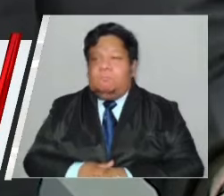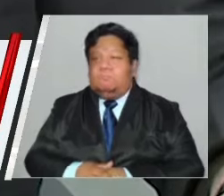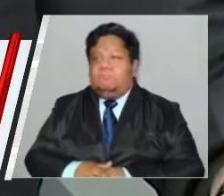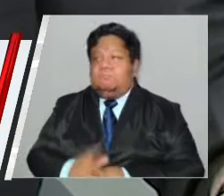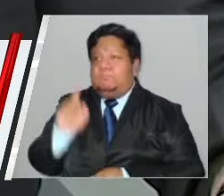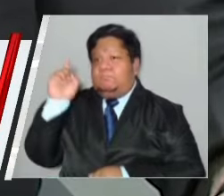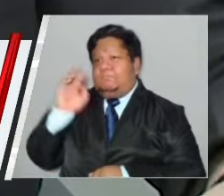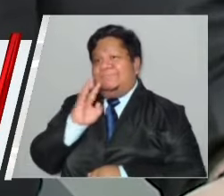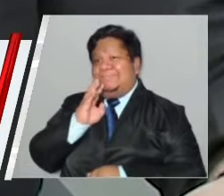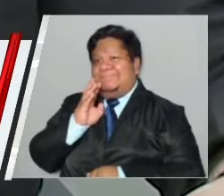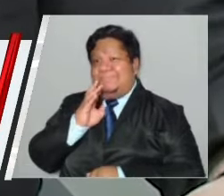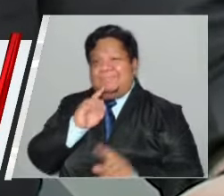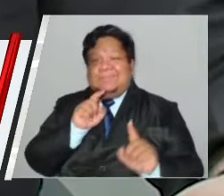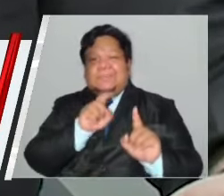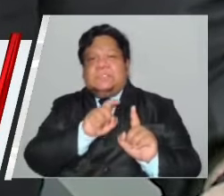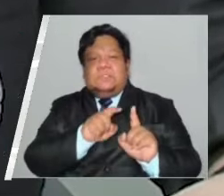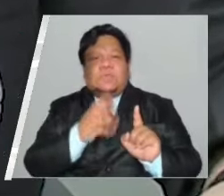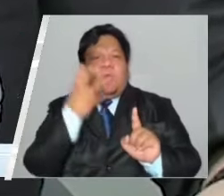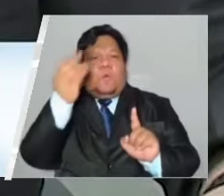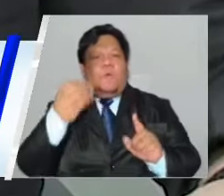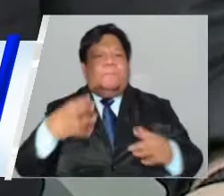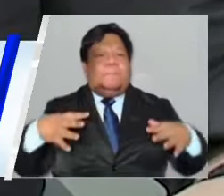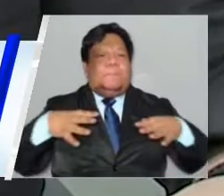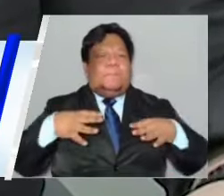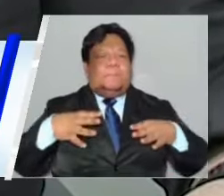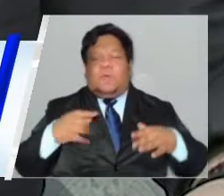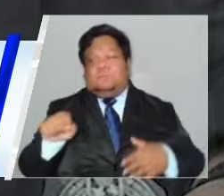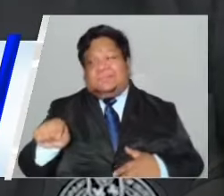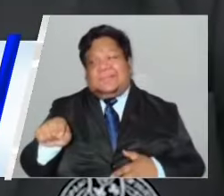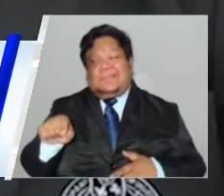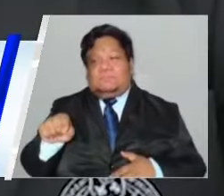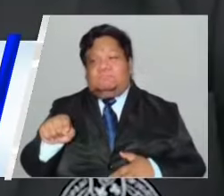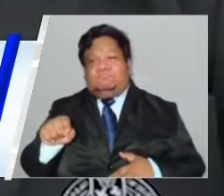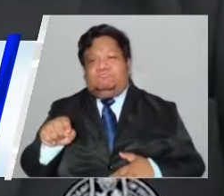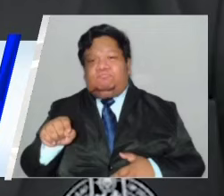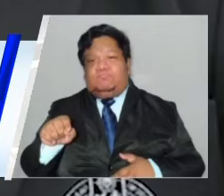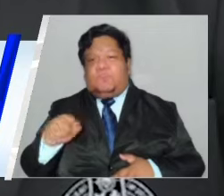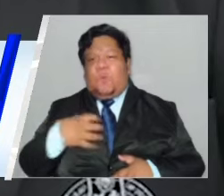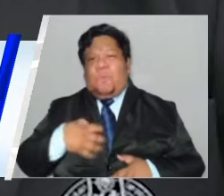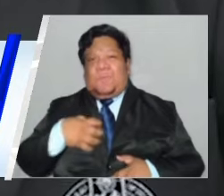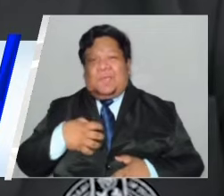complainant. So iniwan niya sa tatay lang yung bata. Pagbalik niya,